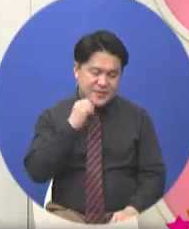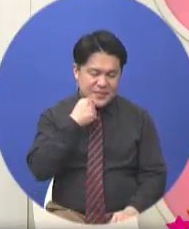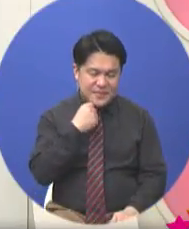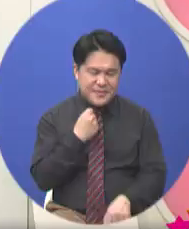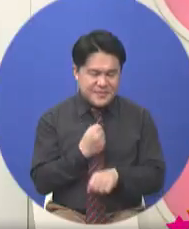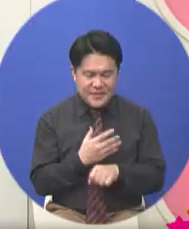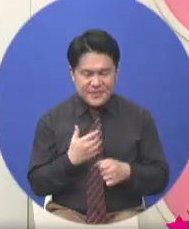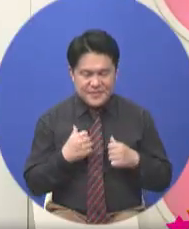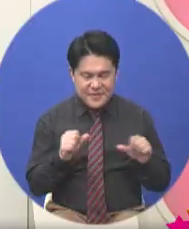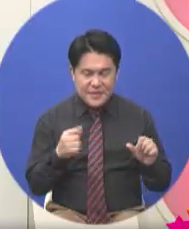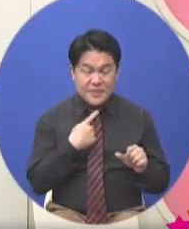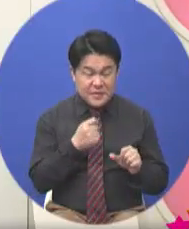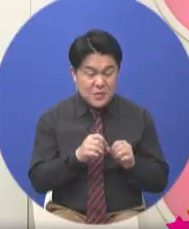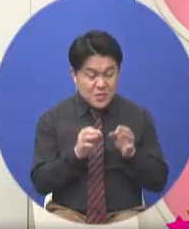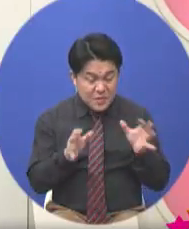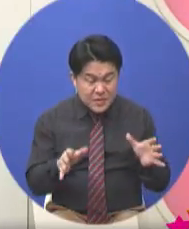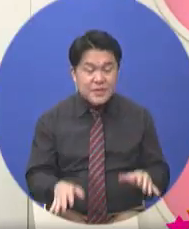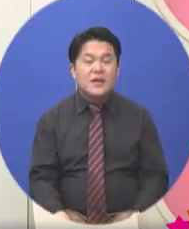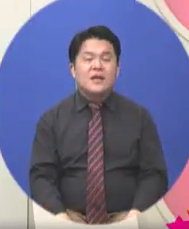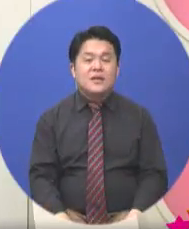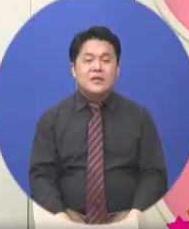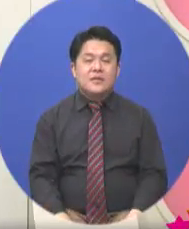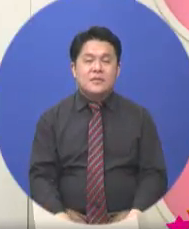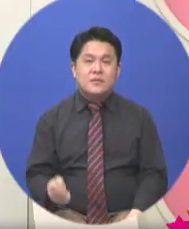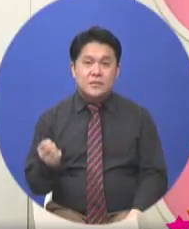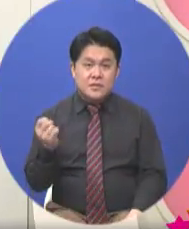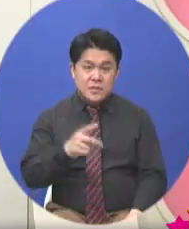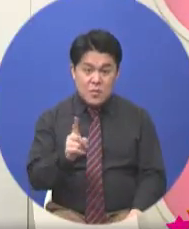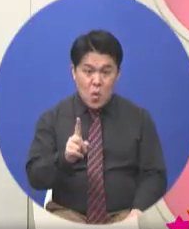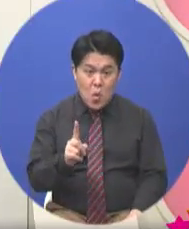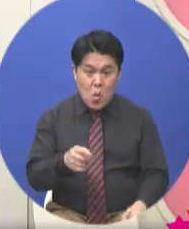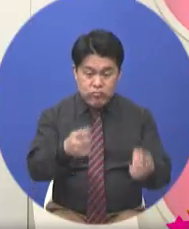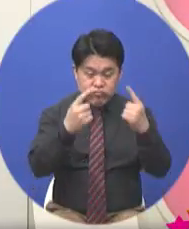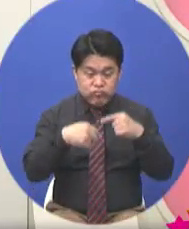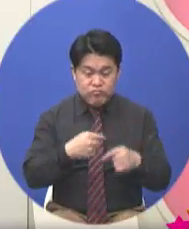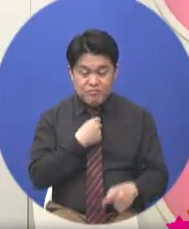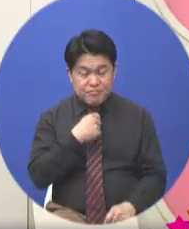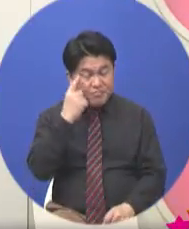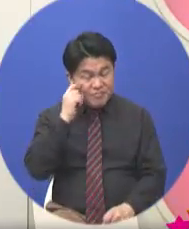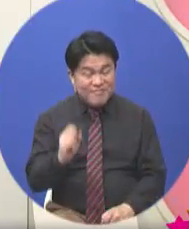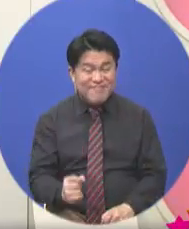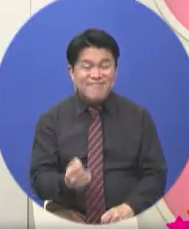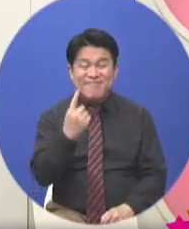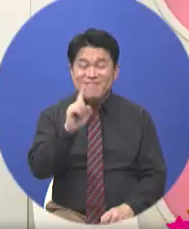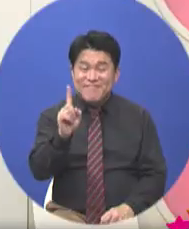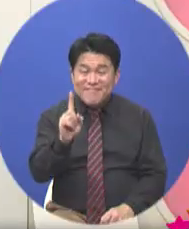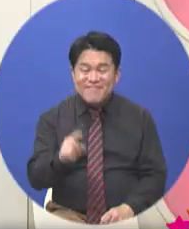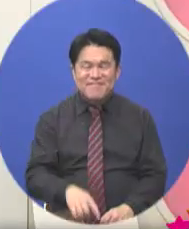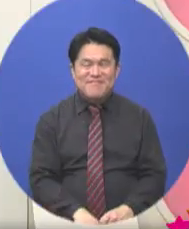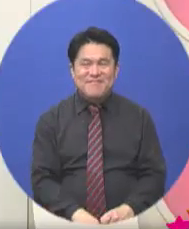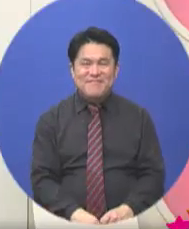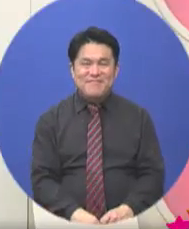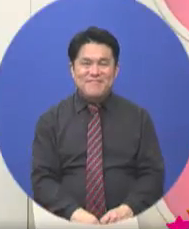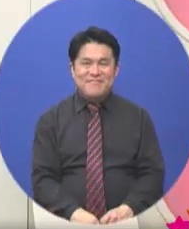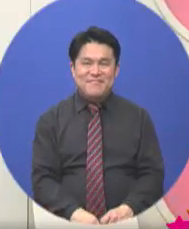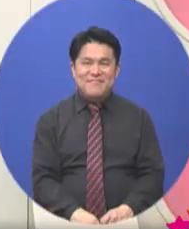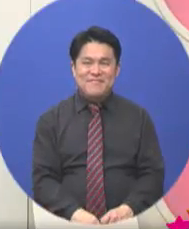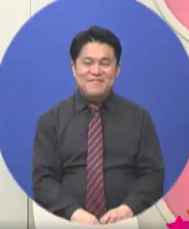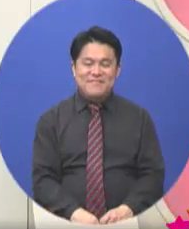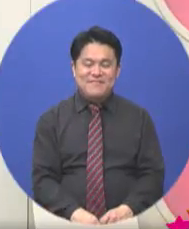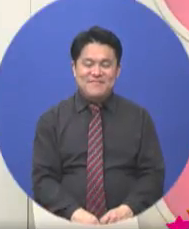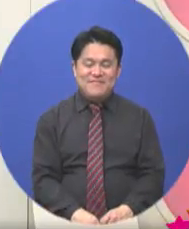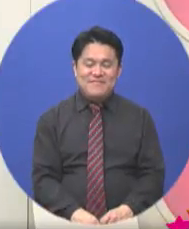하고 그래서 못했습니다. 네. 최근에 다시 보고 이렇게 참여해야 되겠다고 생각하신 계기는요?